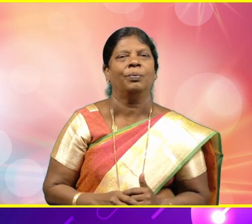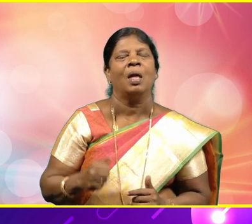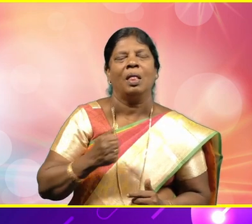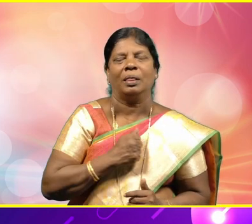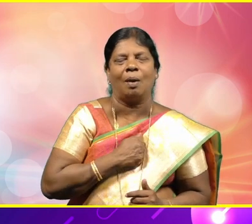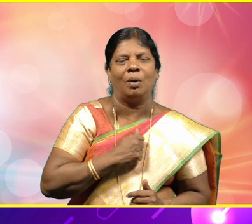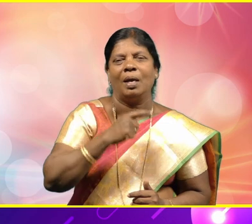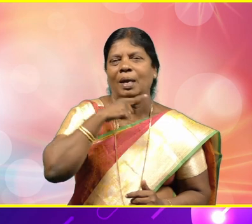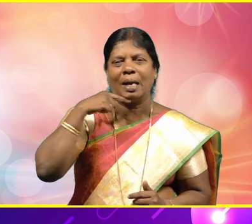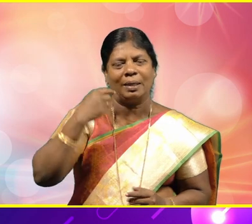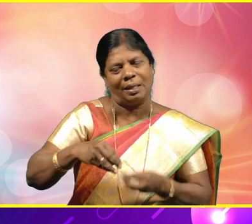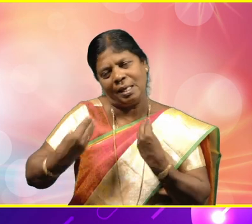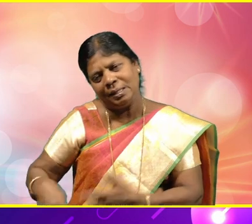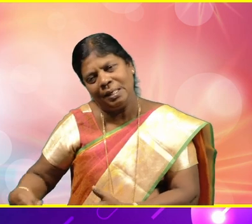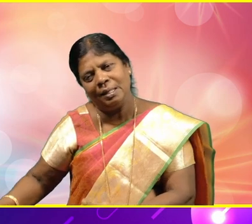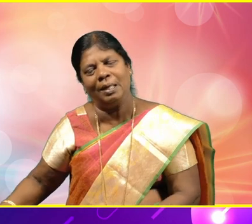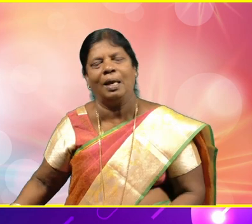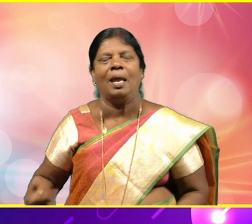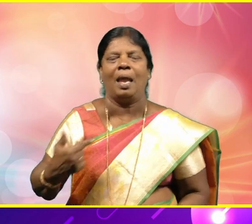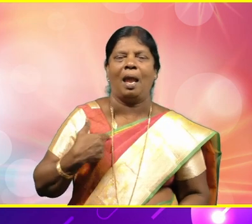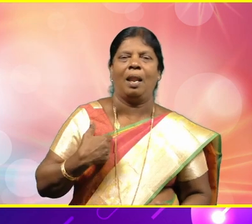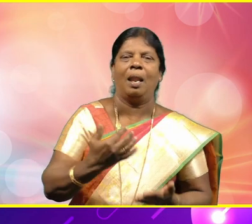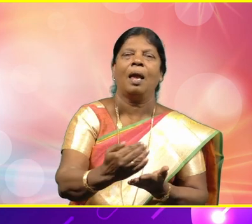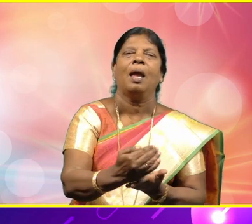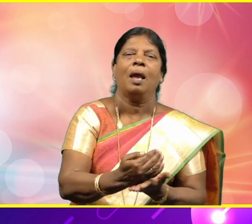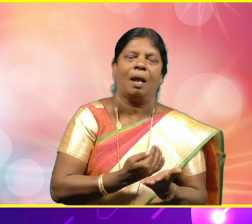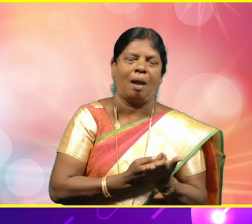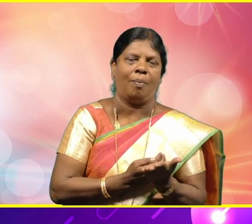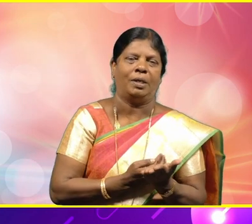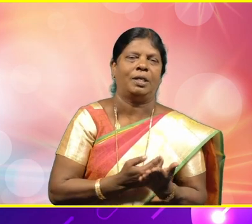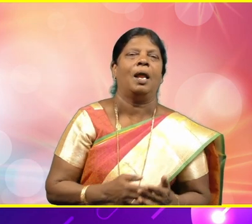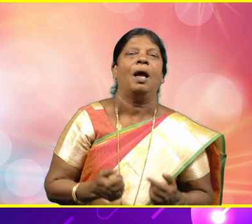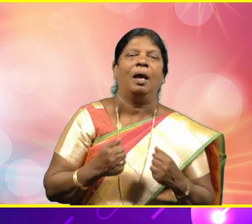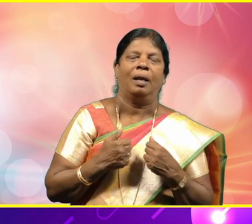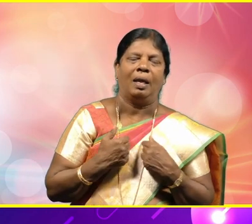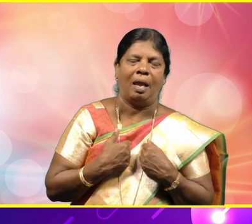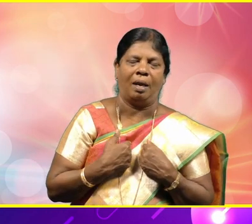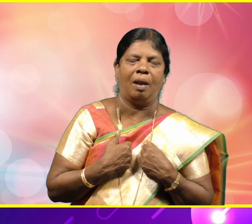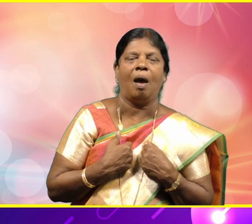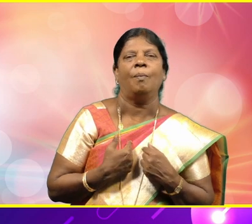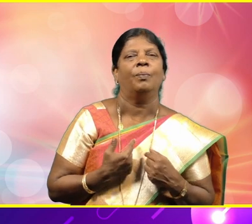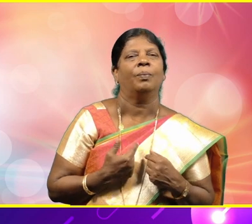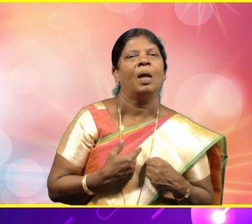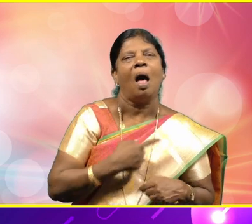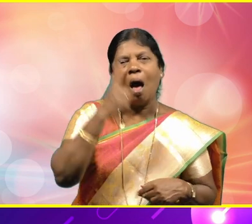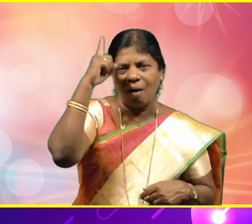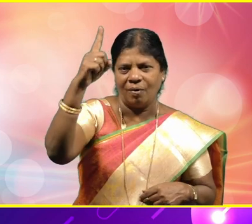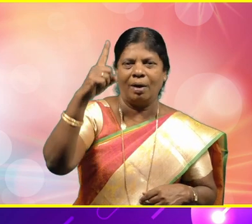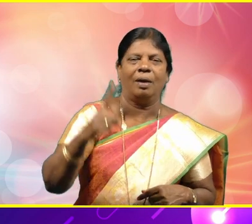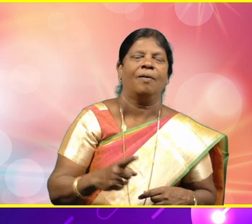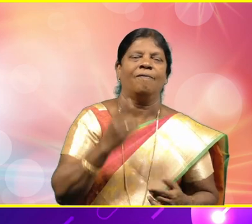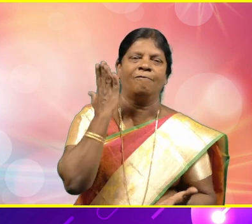கிறிஸ்து தன்னுடைய இரத்தத்தை சிந்தி என்னை காப்பாற்றினார் என்று